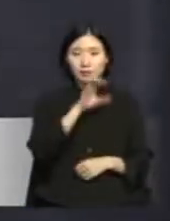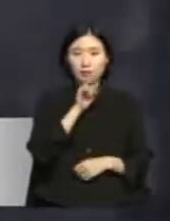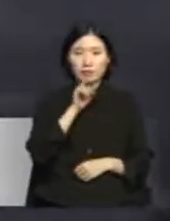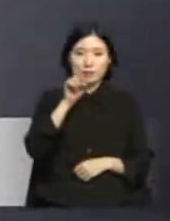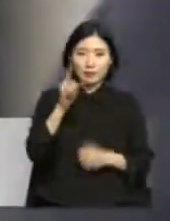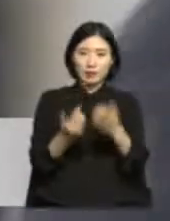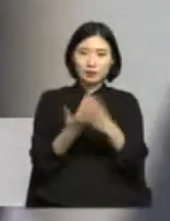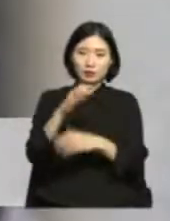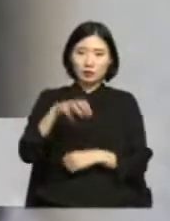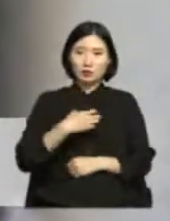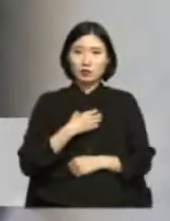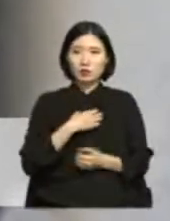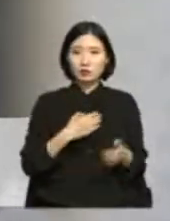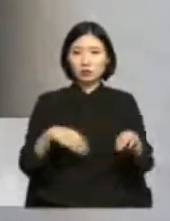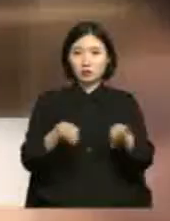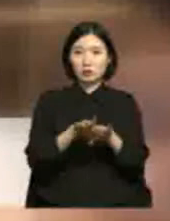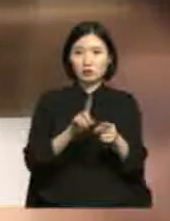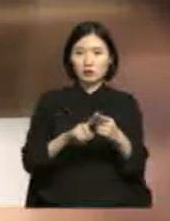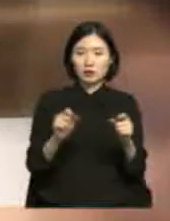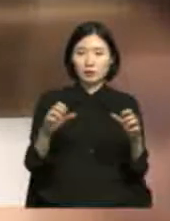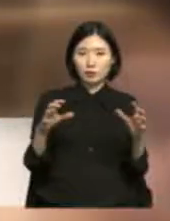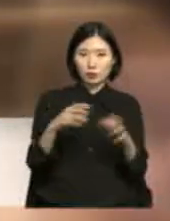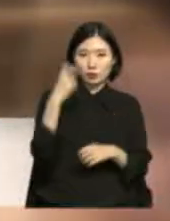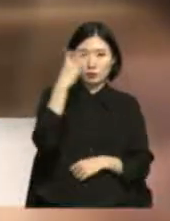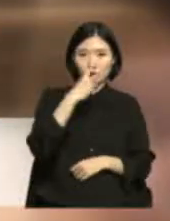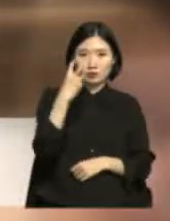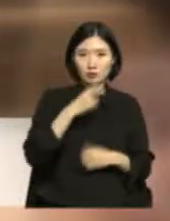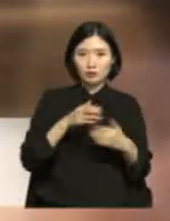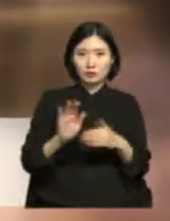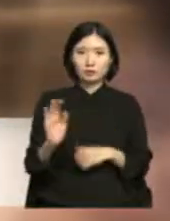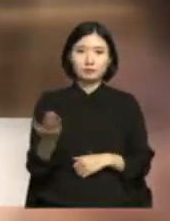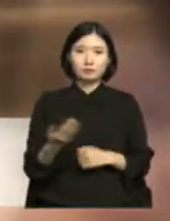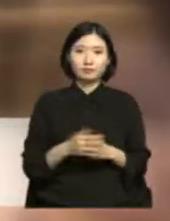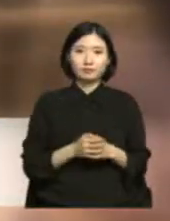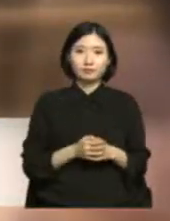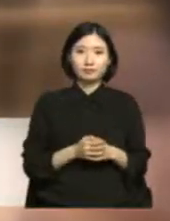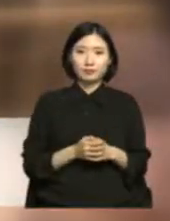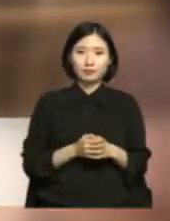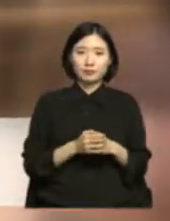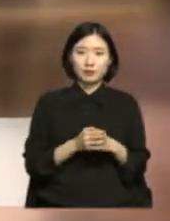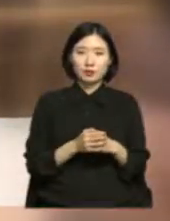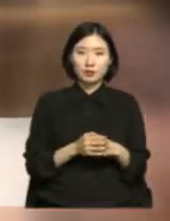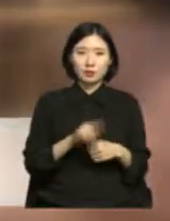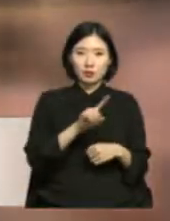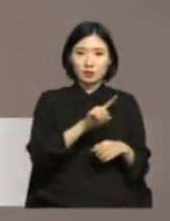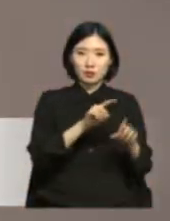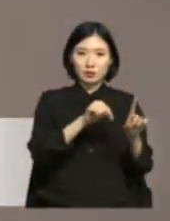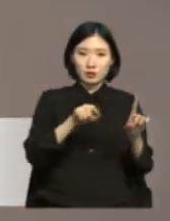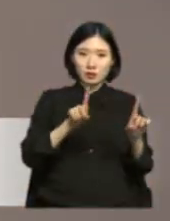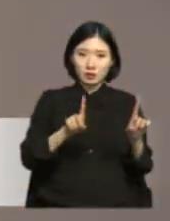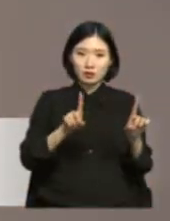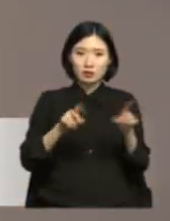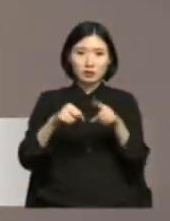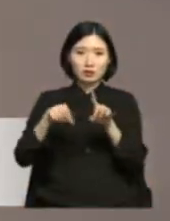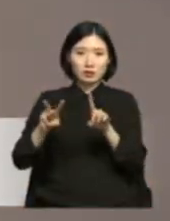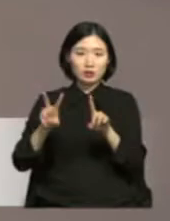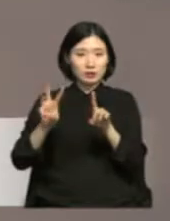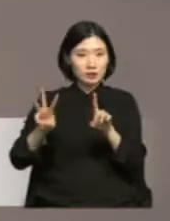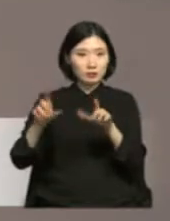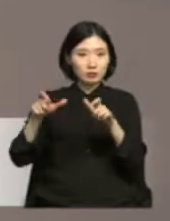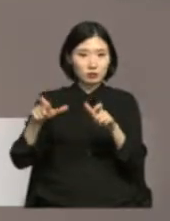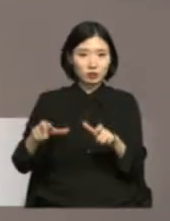발생 지역이나 위험 시설물에 대한 합동 점검 도 진행됩니다 한편 부가 연 이래 이 구역과 이래 3구역은 사업이